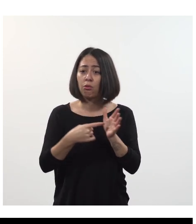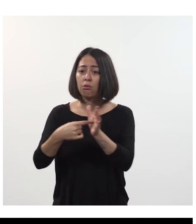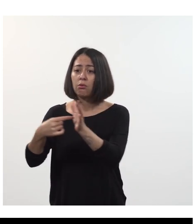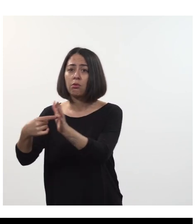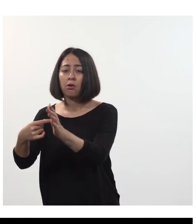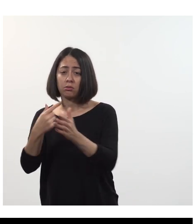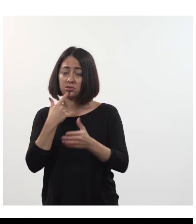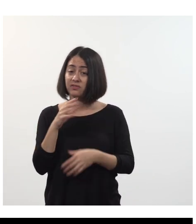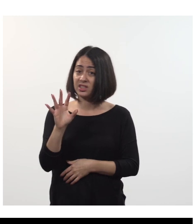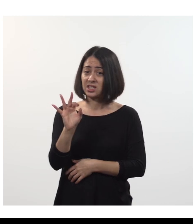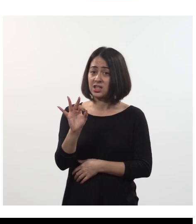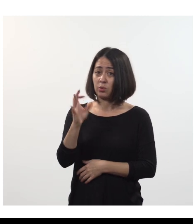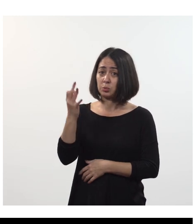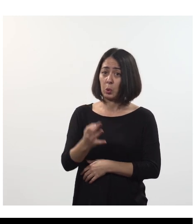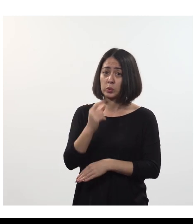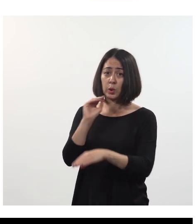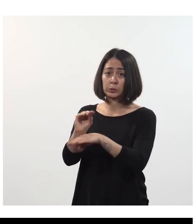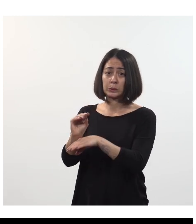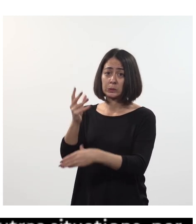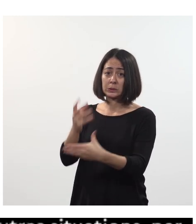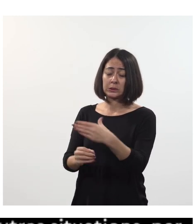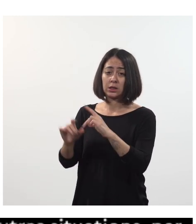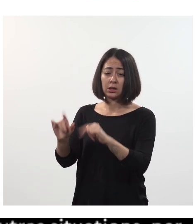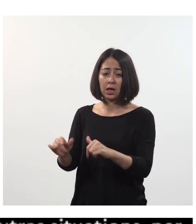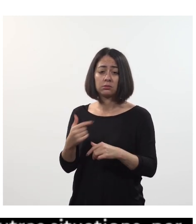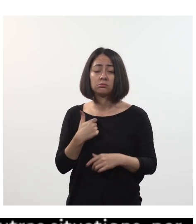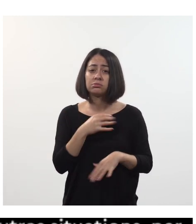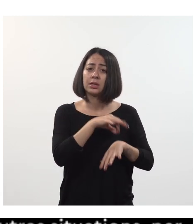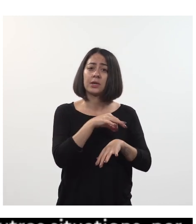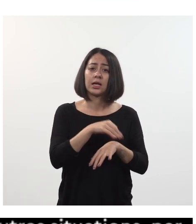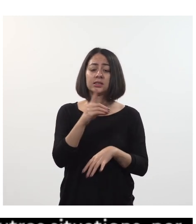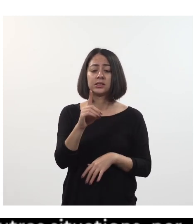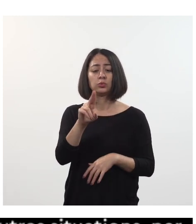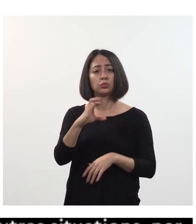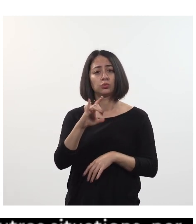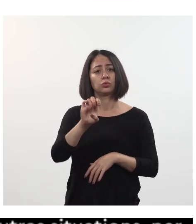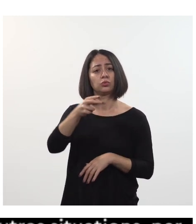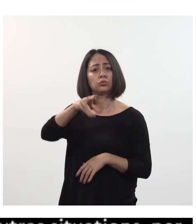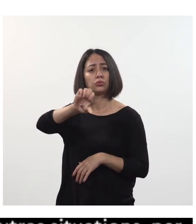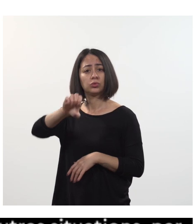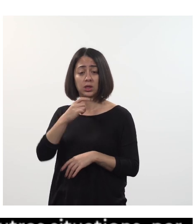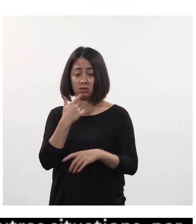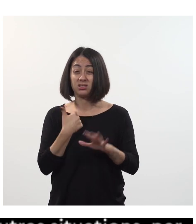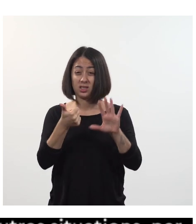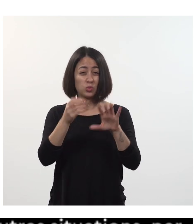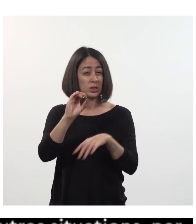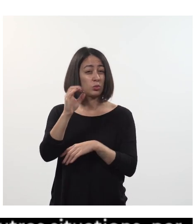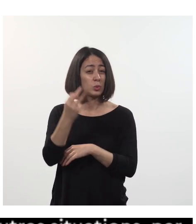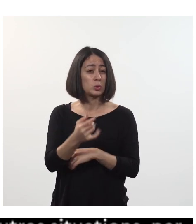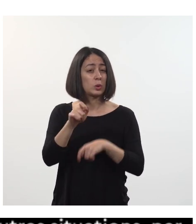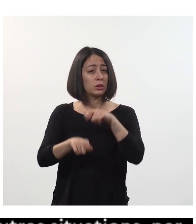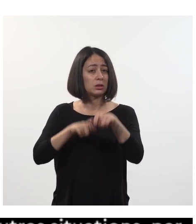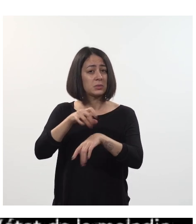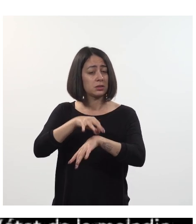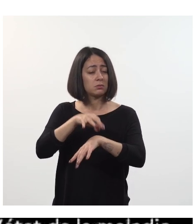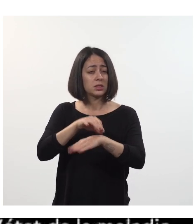qui sont dénutris. D'autres pathologies, hein, la myopathie de Duchenne de Boulogne, peut arriver jusqu'à 62%. Donc, on est à peu près hein, dans ces mêmes chiffres,